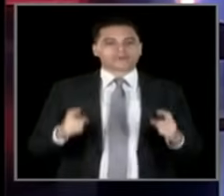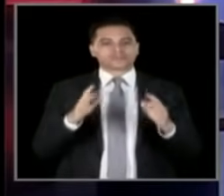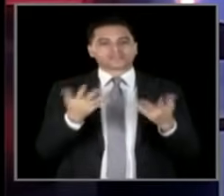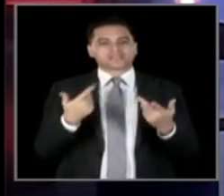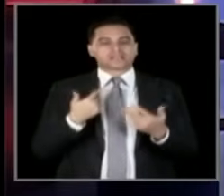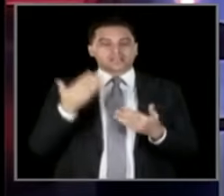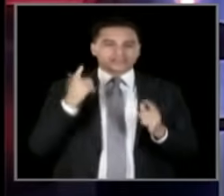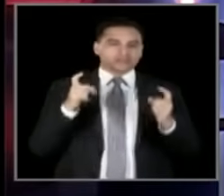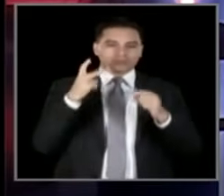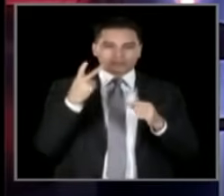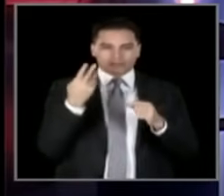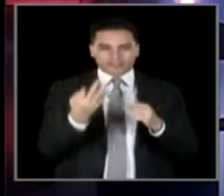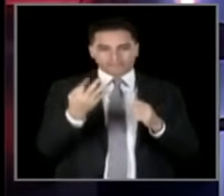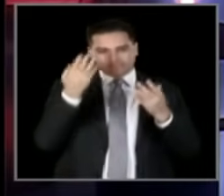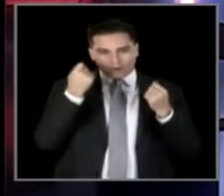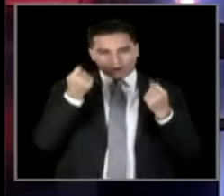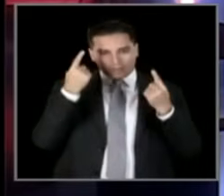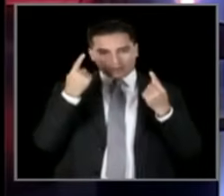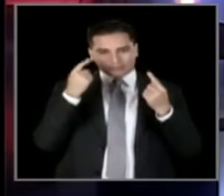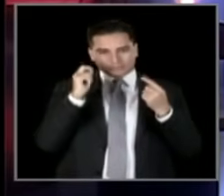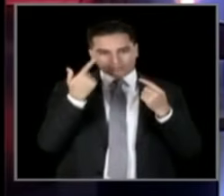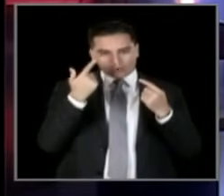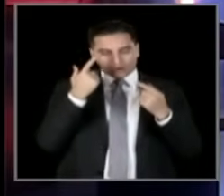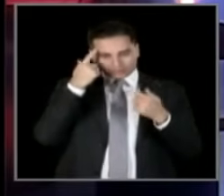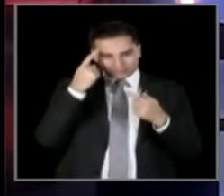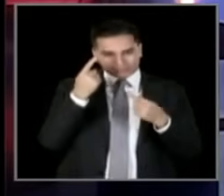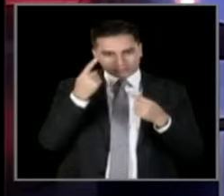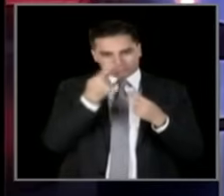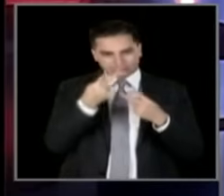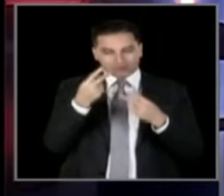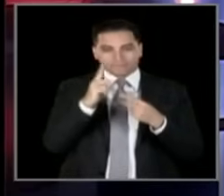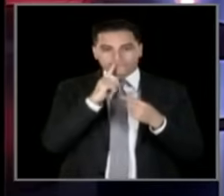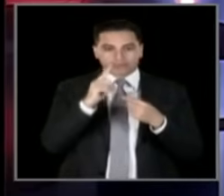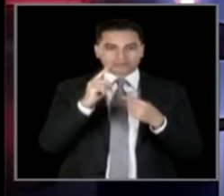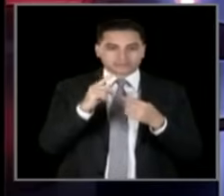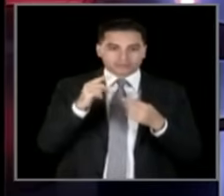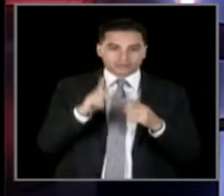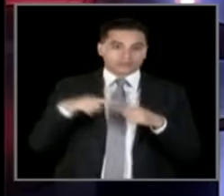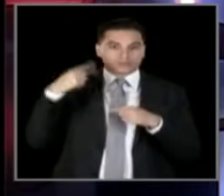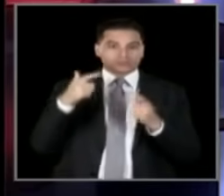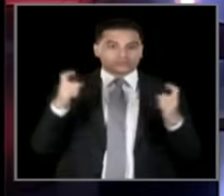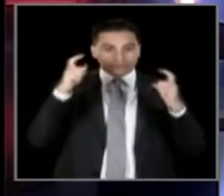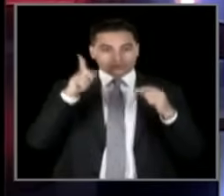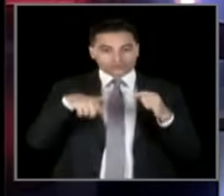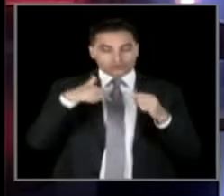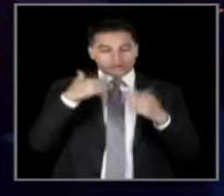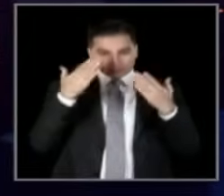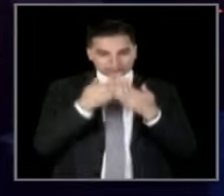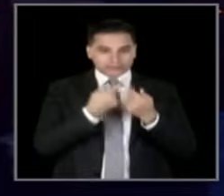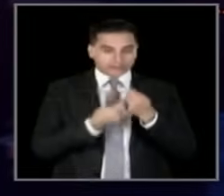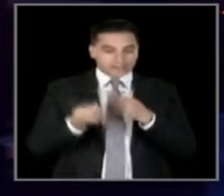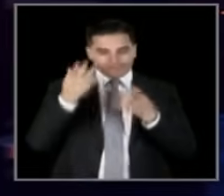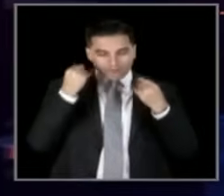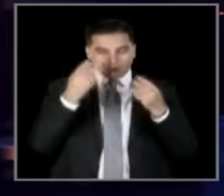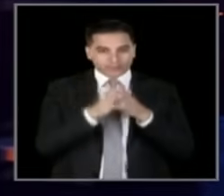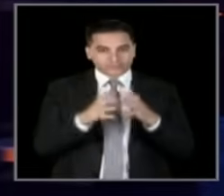دور 32، معلومات كنا بنقراها بسرعه، لكن احنا يعني لما طلعنا او اتاهلنا دور 16 ابتدينا ان احنا نتعمق اكتر في المعلومه،